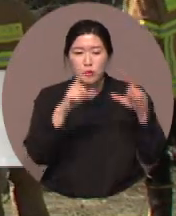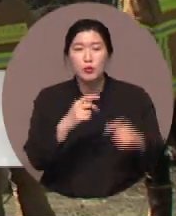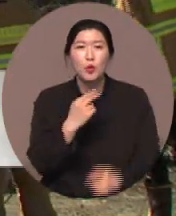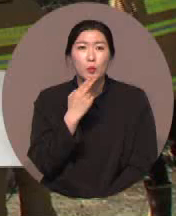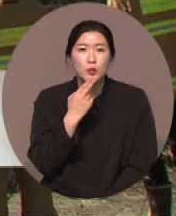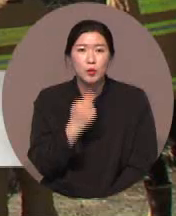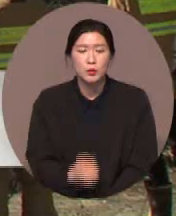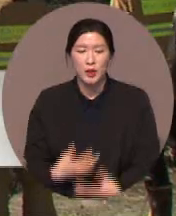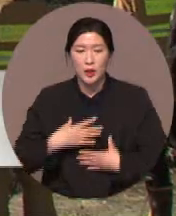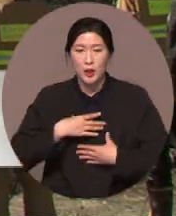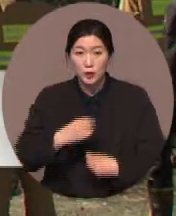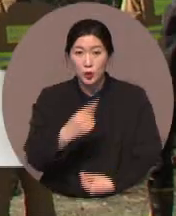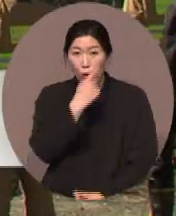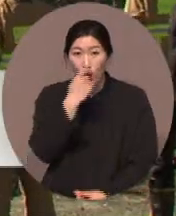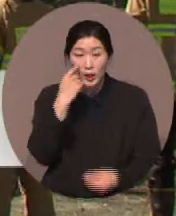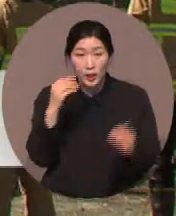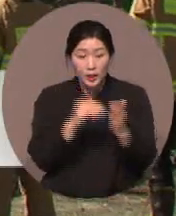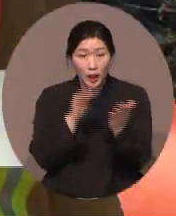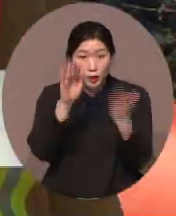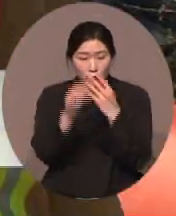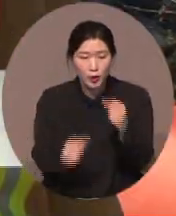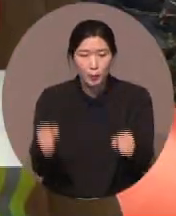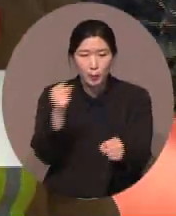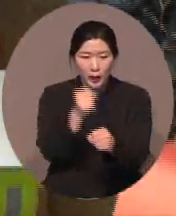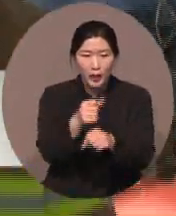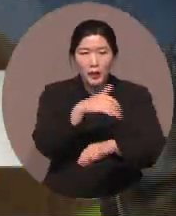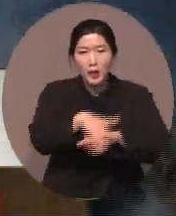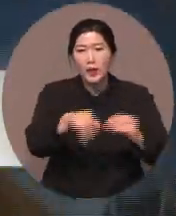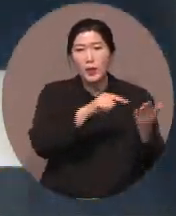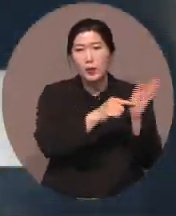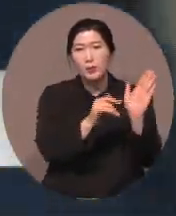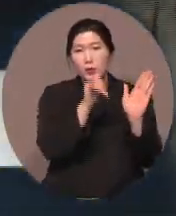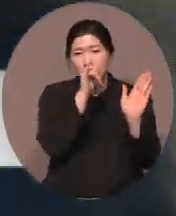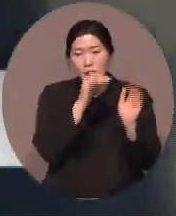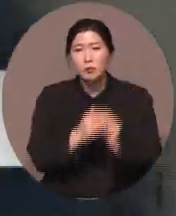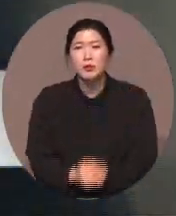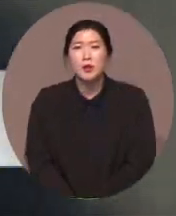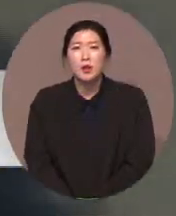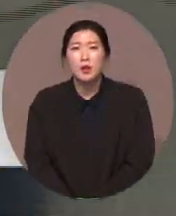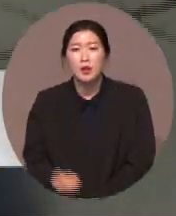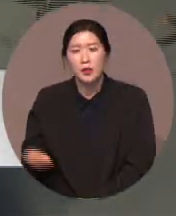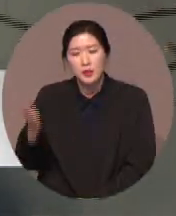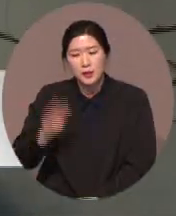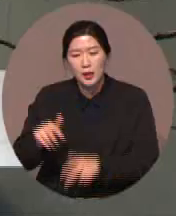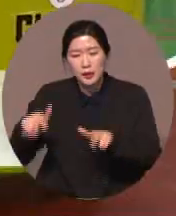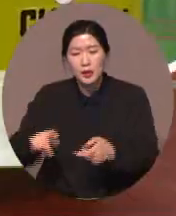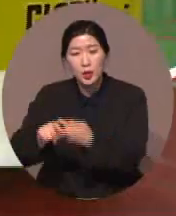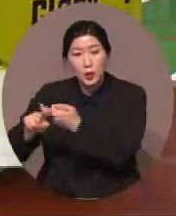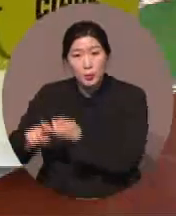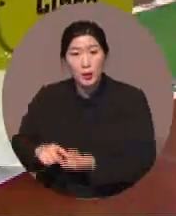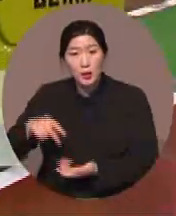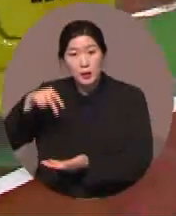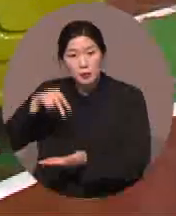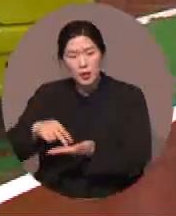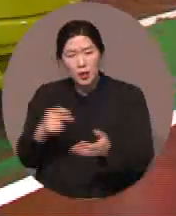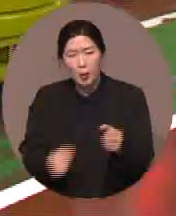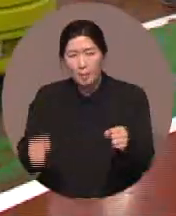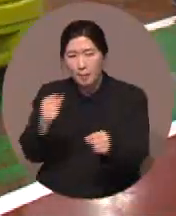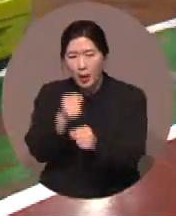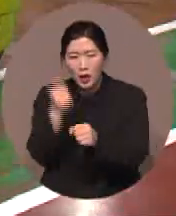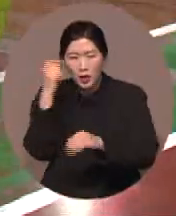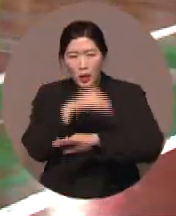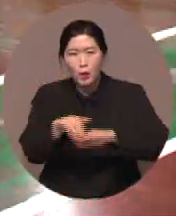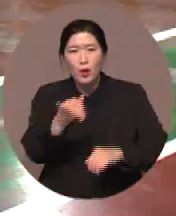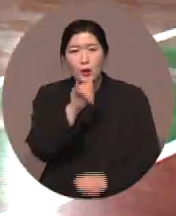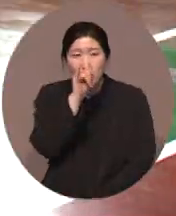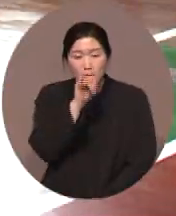안전을 확보한 뒤 가동을 시작할 것이라고 밝혔습니다 한편 노조 측은 정상가동이 임박한 것으로 보인다며